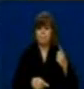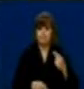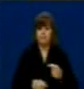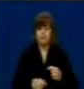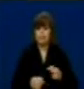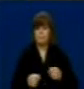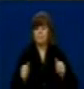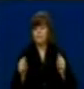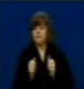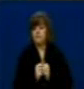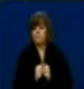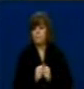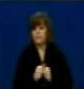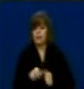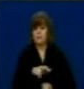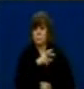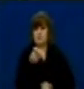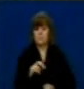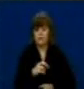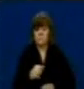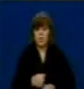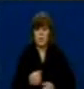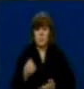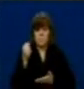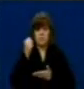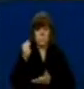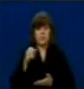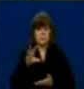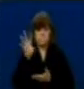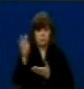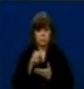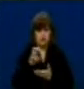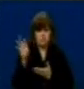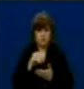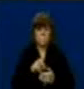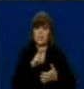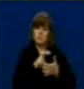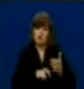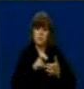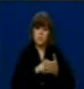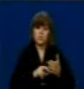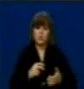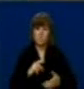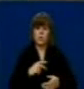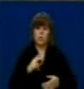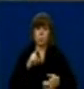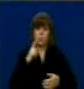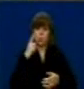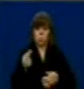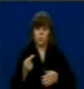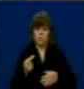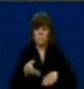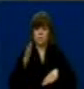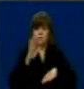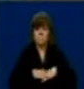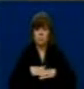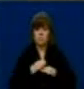të bashkimit evropian. Mjetet e grumbulluara nga TVSH-ja janë mbi dy fishin e atyre nga tatimi mbi